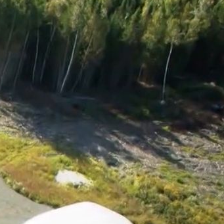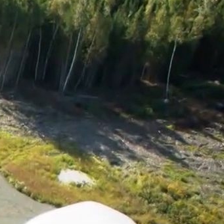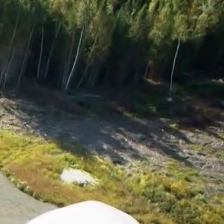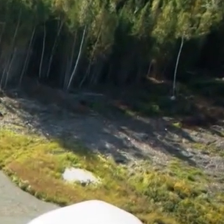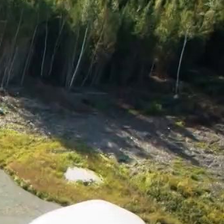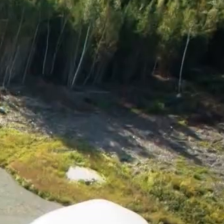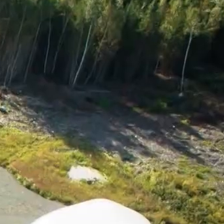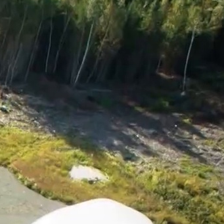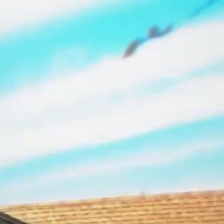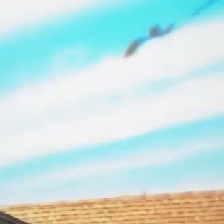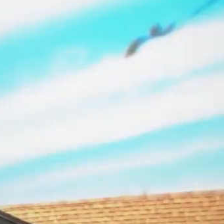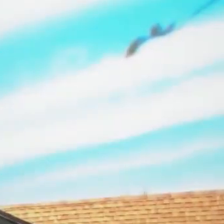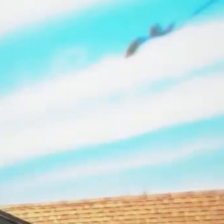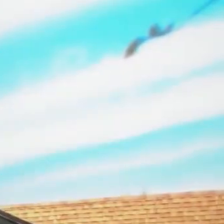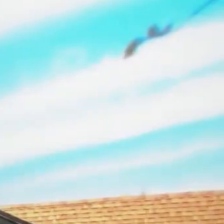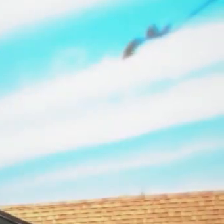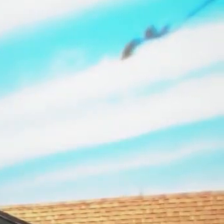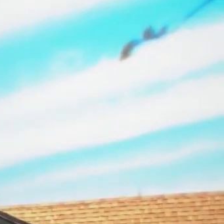Musique